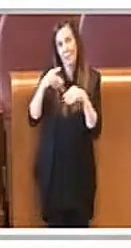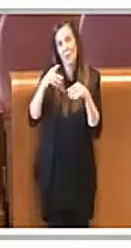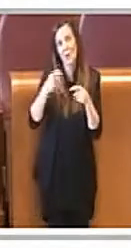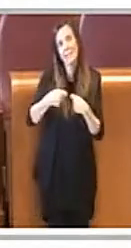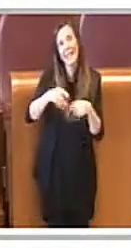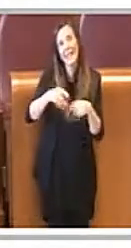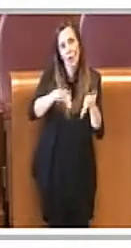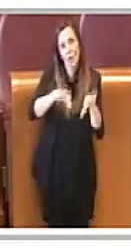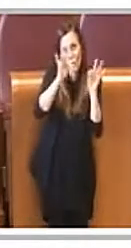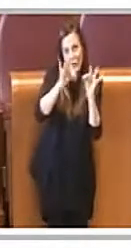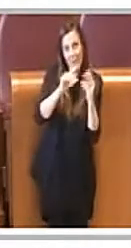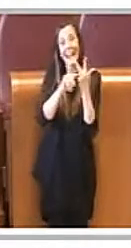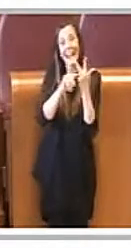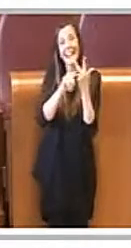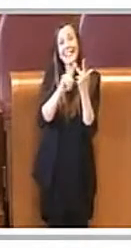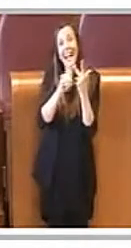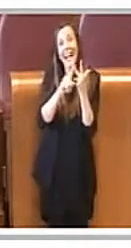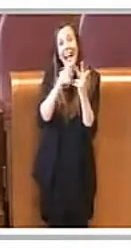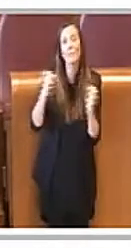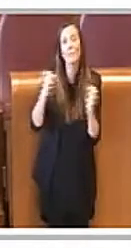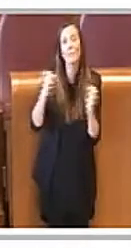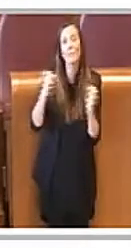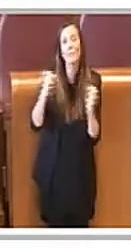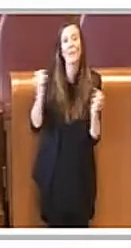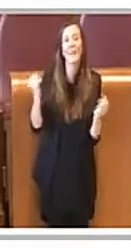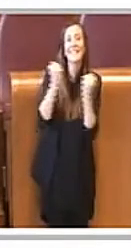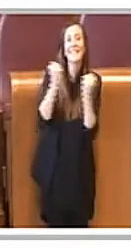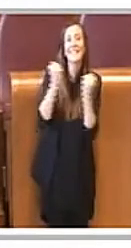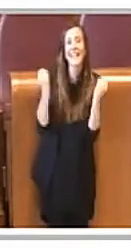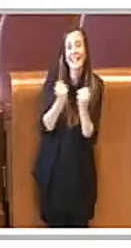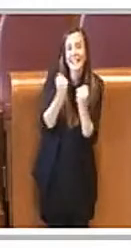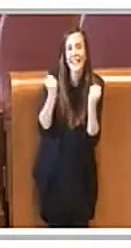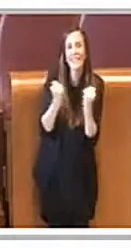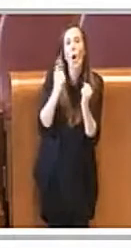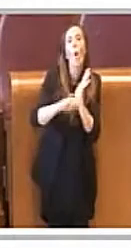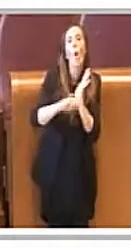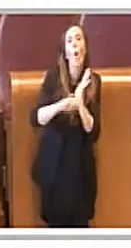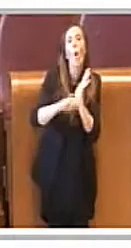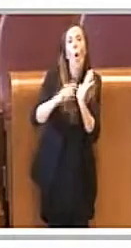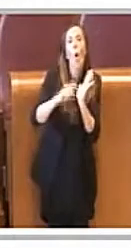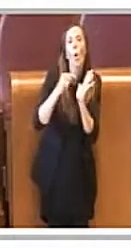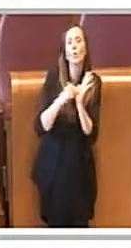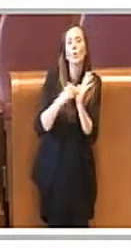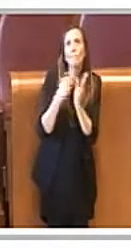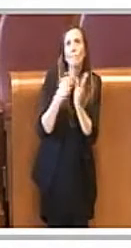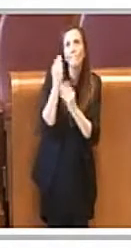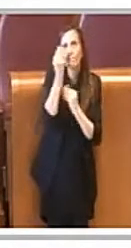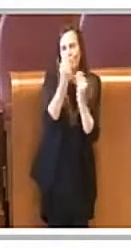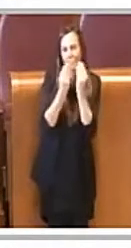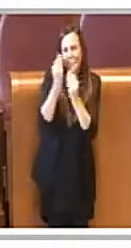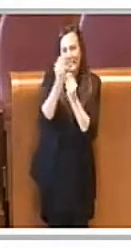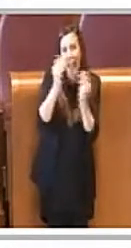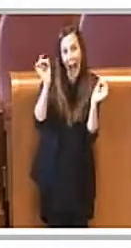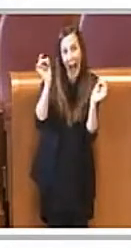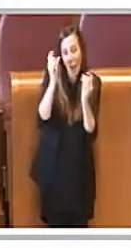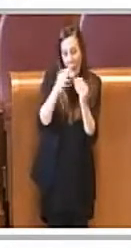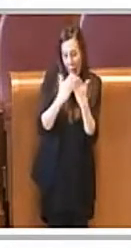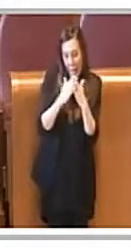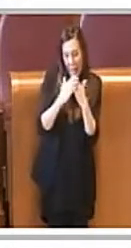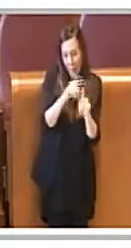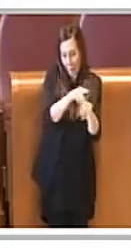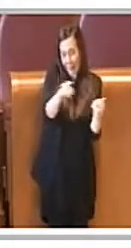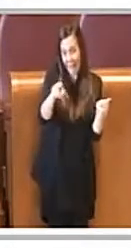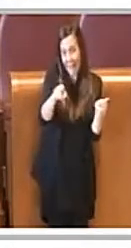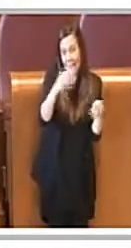terza iniziativa di questa mozione è una mozione che è stata pensata da alcune librerie